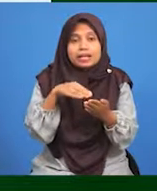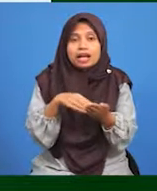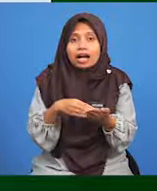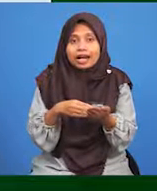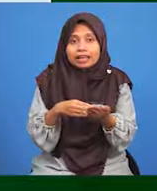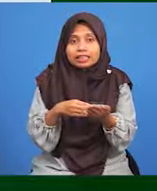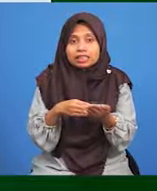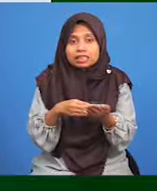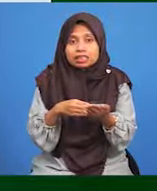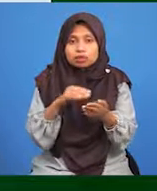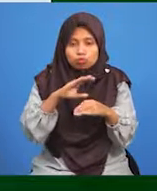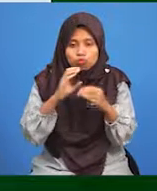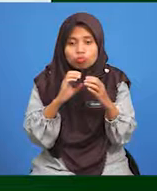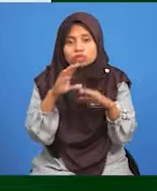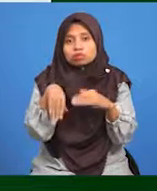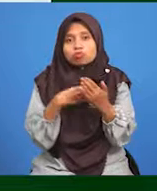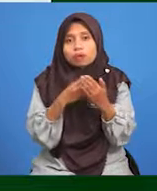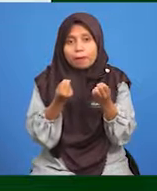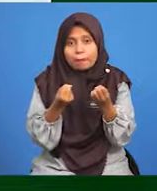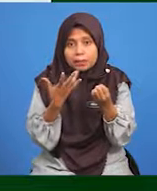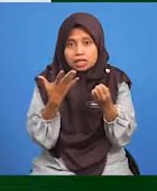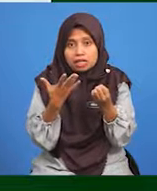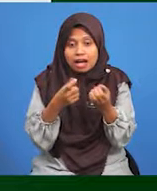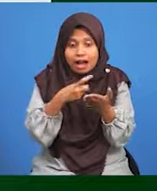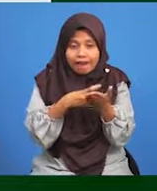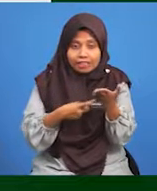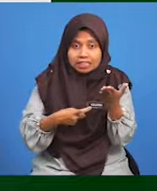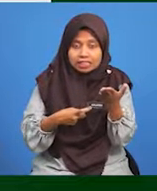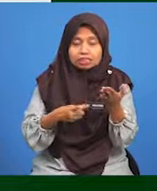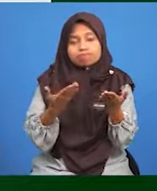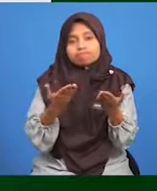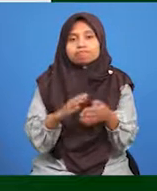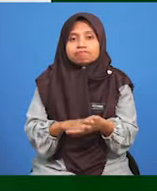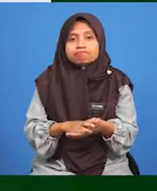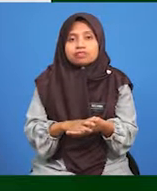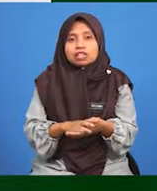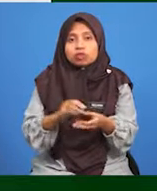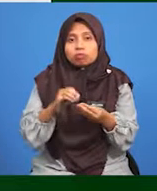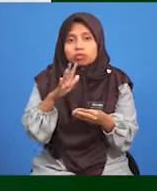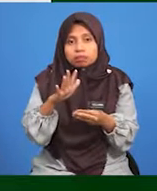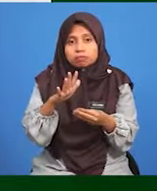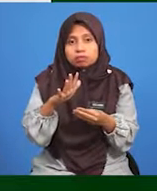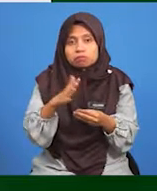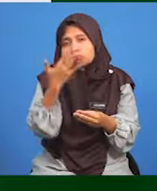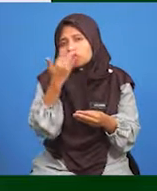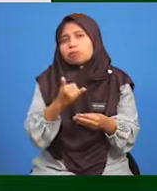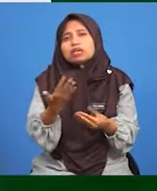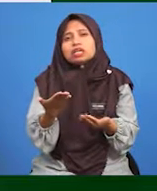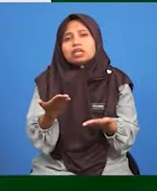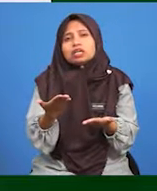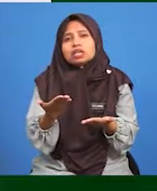jumlah dan harga hai hai Hai yang kelima Mengapa